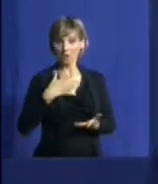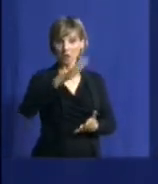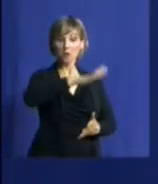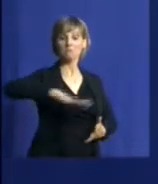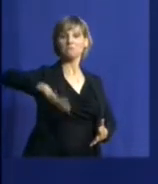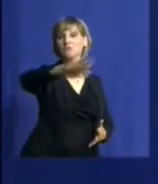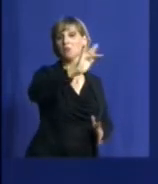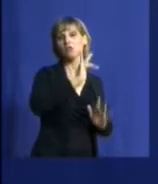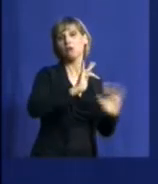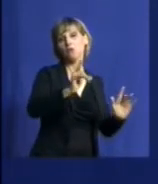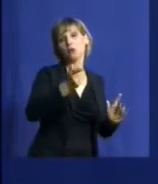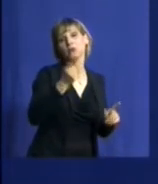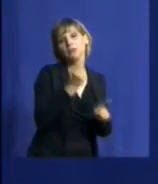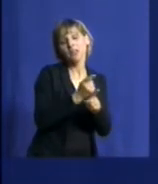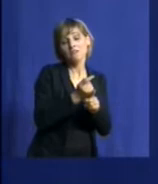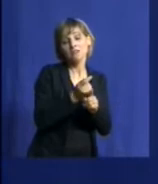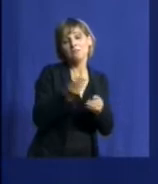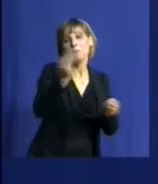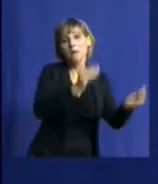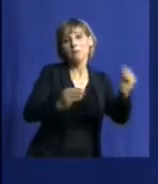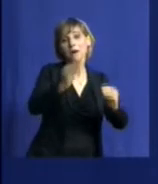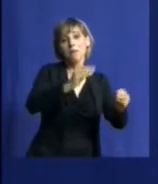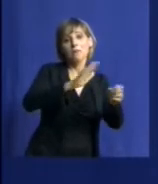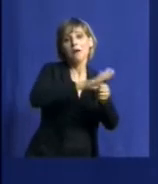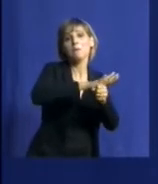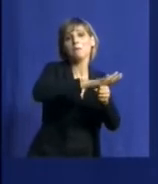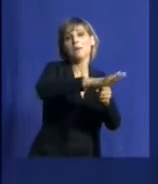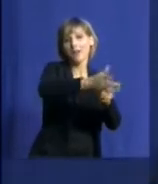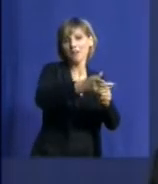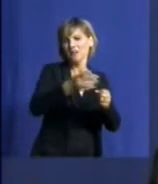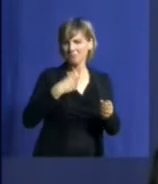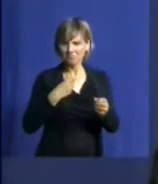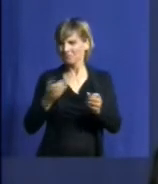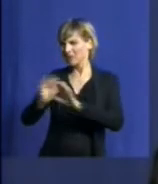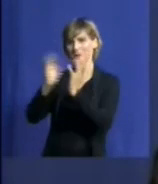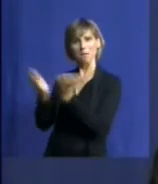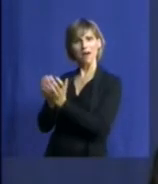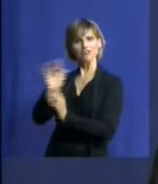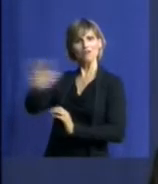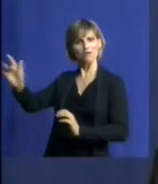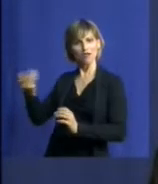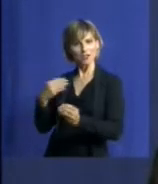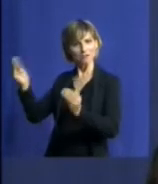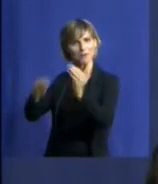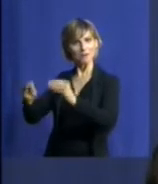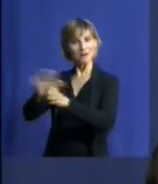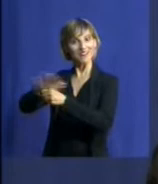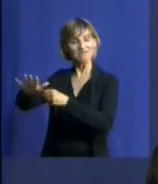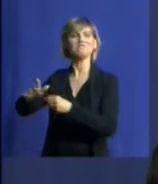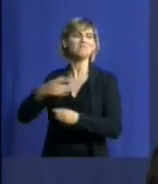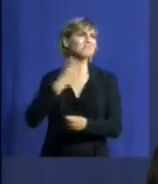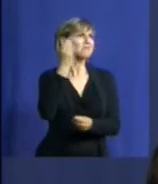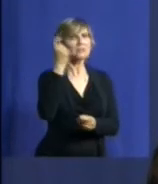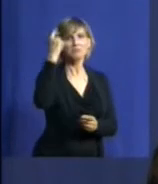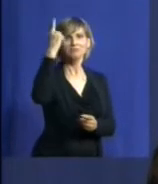vuoto da riempire eventualmente. Quindi per te spazio possibile, uno spazio proprio vuoto da riempire? Sì, la prima cosa che mi è venuta